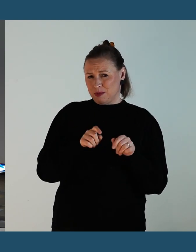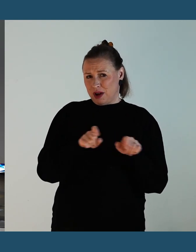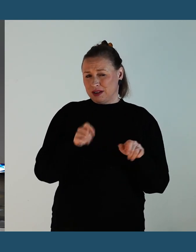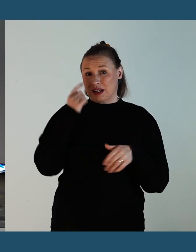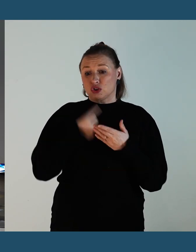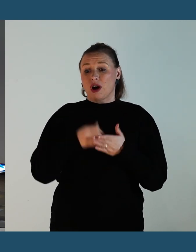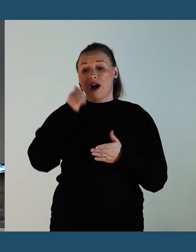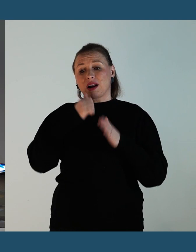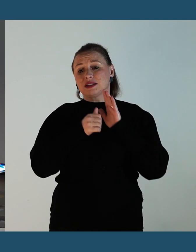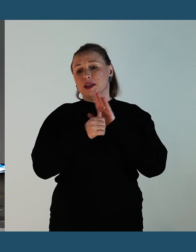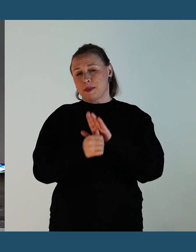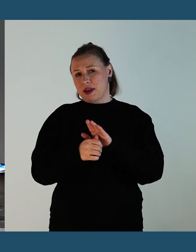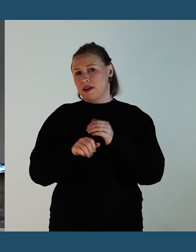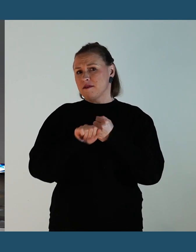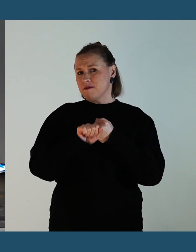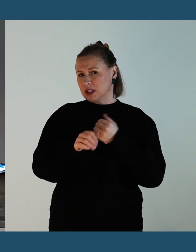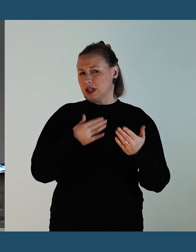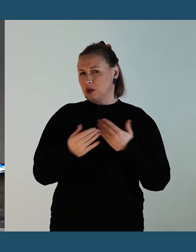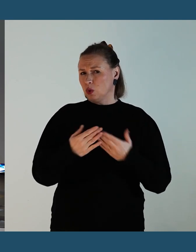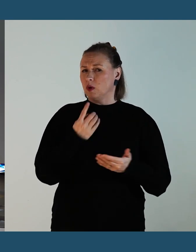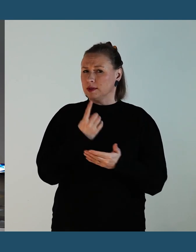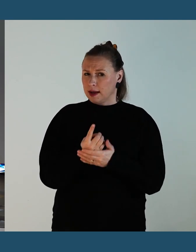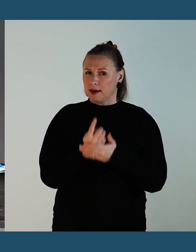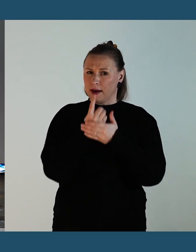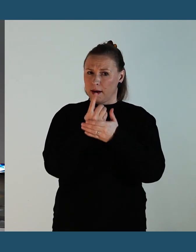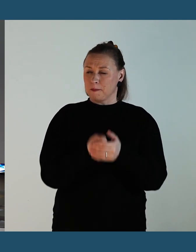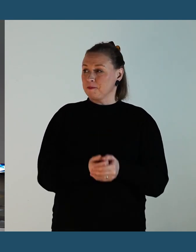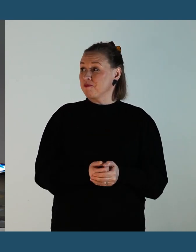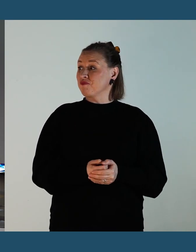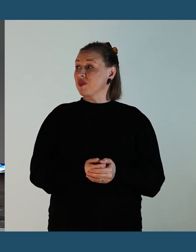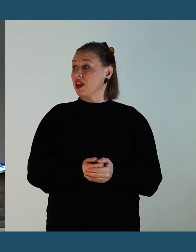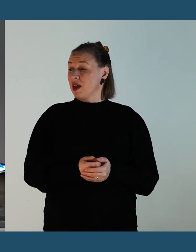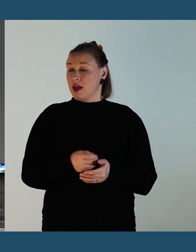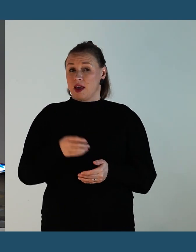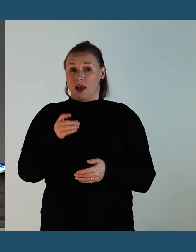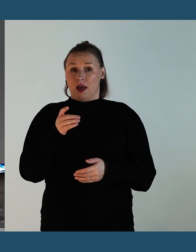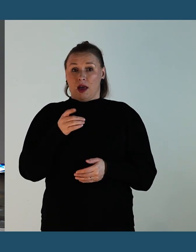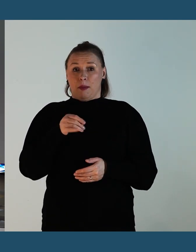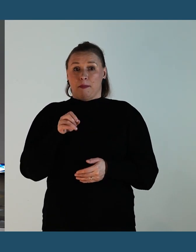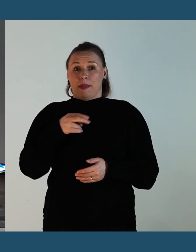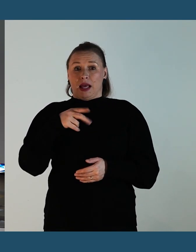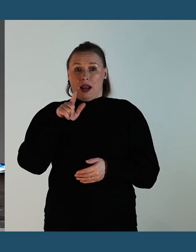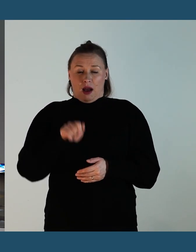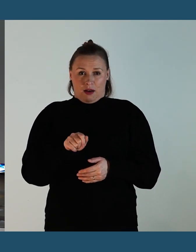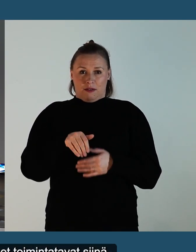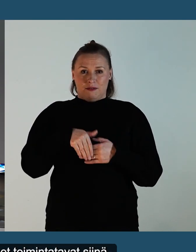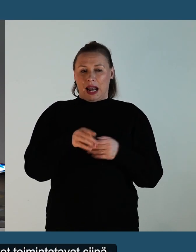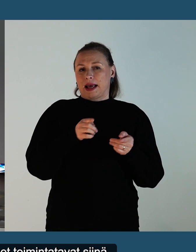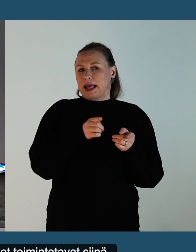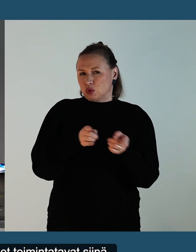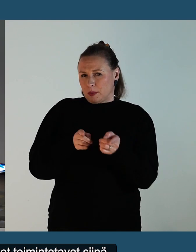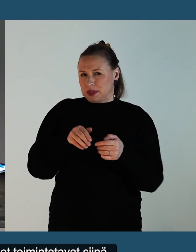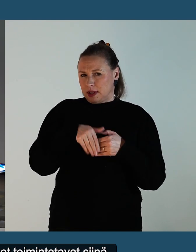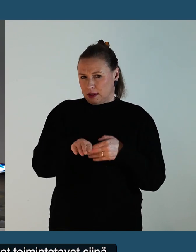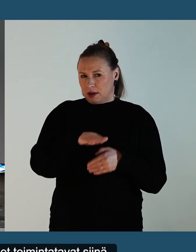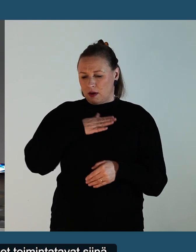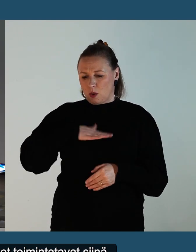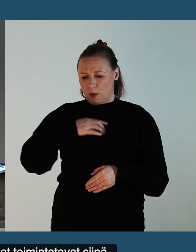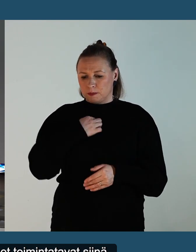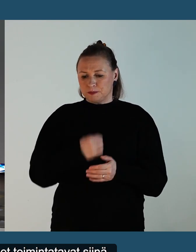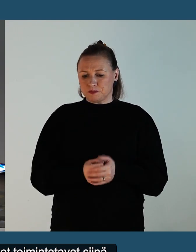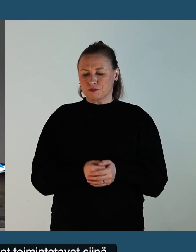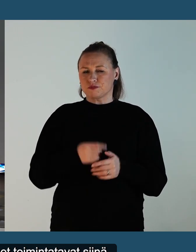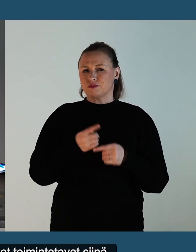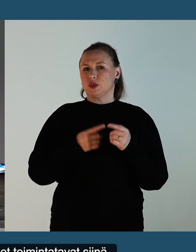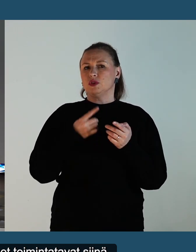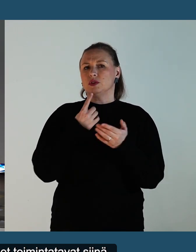Kiitos. Sitten vielä Pihla. Kiitos. Mä voin jatkaa vähän tuosta vielä kiusaamisesta, mihin Eevakin tuossa viettäisi nyt. Niin mun mielestä olisi todella tärkeää, että meidän kouluissa